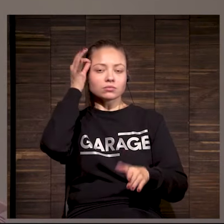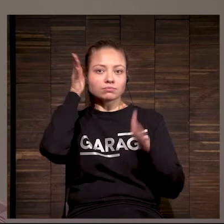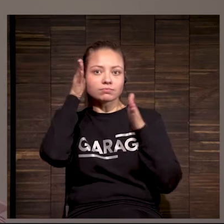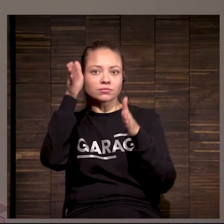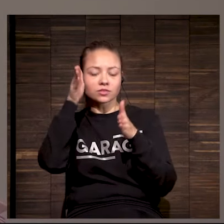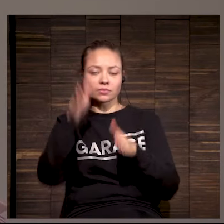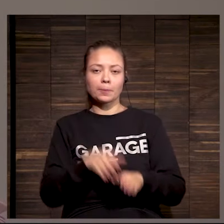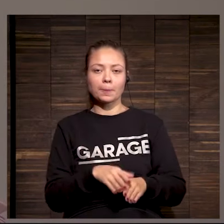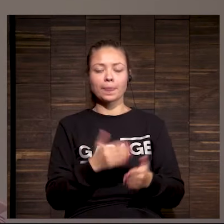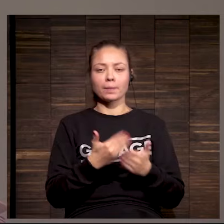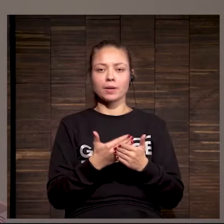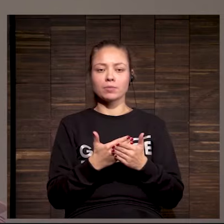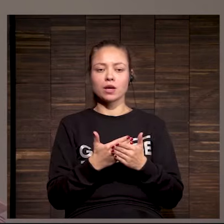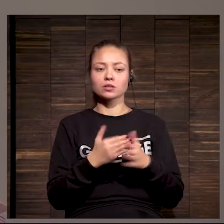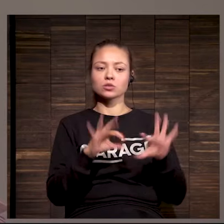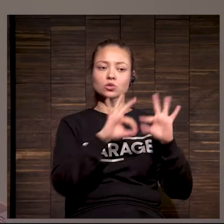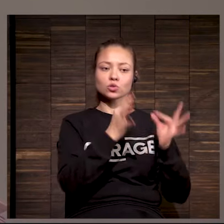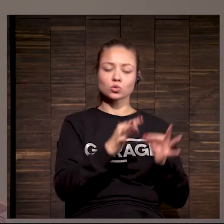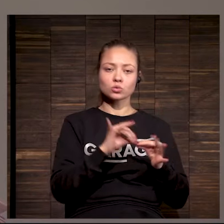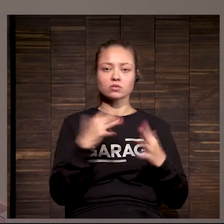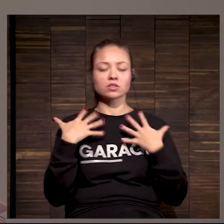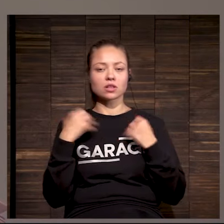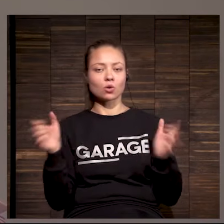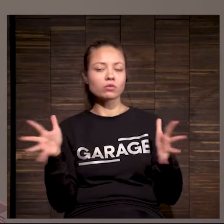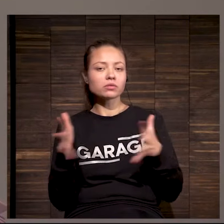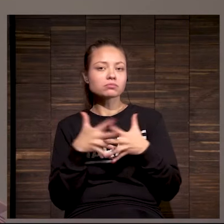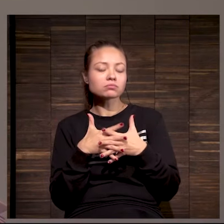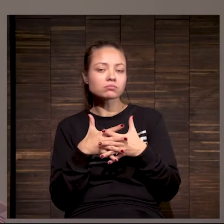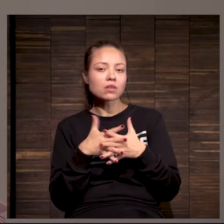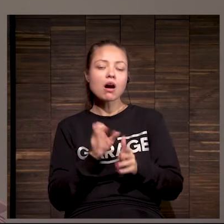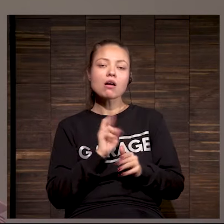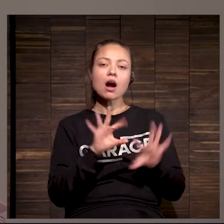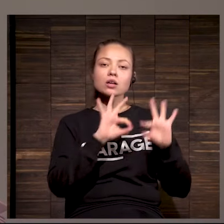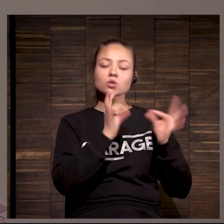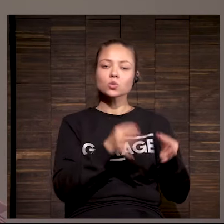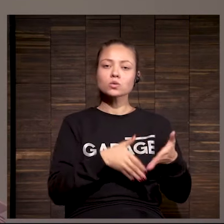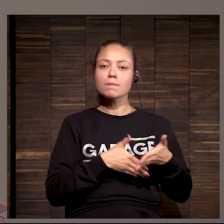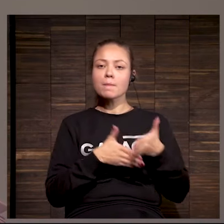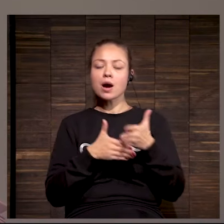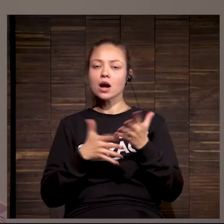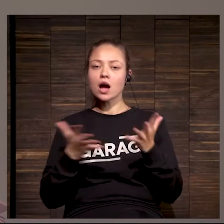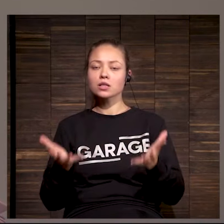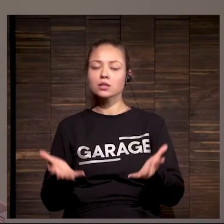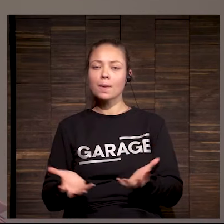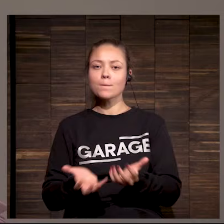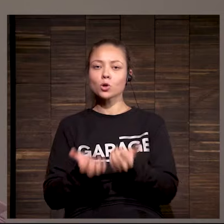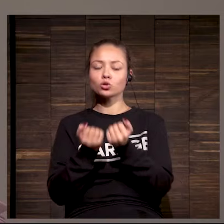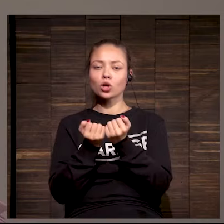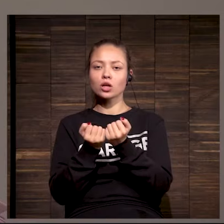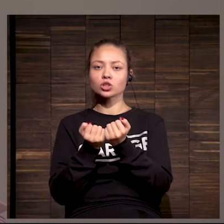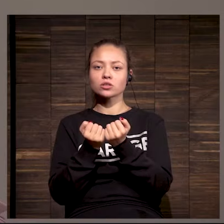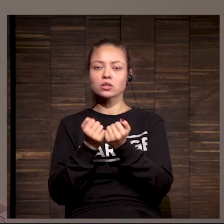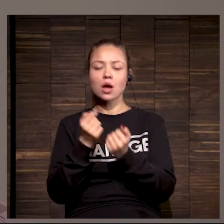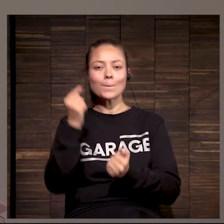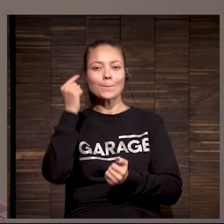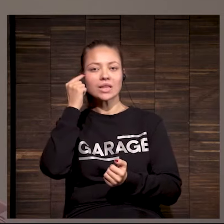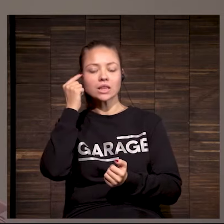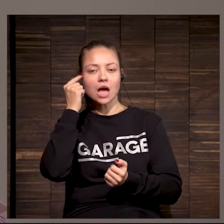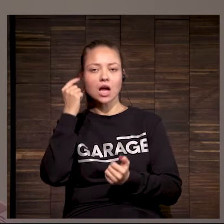частности пересечения искусства и здоровья с как искусство помогает поддерживать ментальное